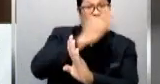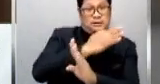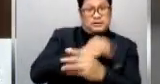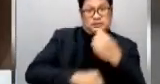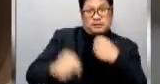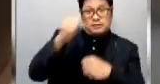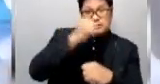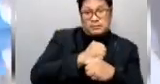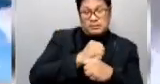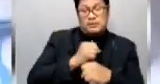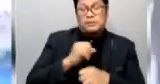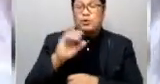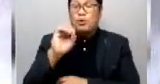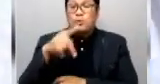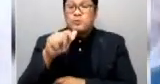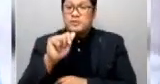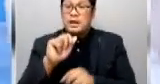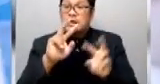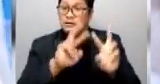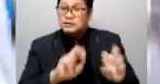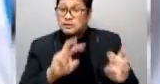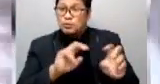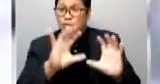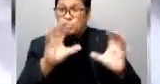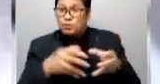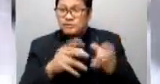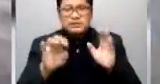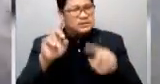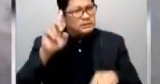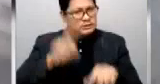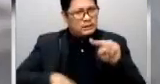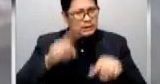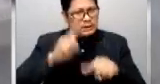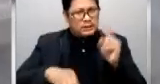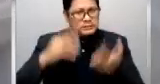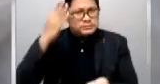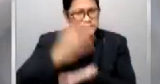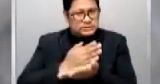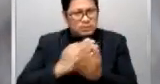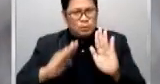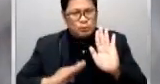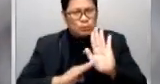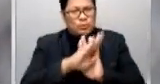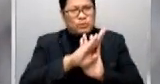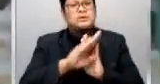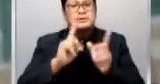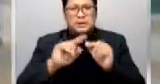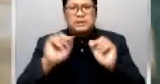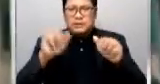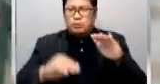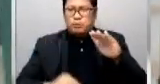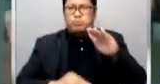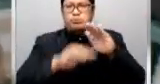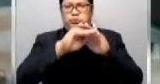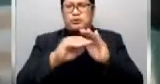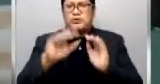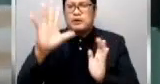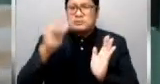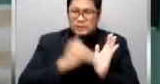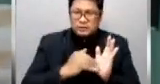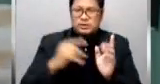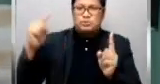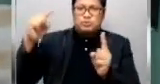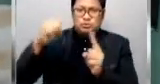OCTA Research Group, kung hindi mapipigil ang pagkalat ng sakit, posible raw pumalo sa 5,000 hanggang 6,000 bagong kaso